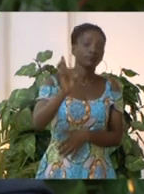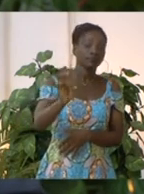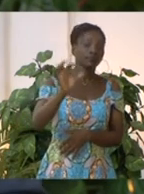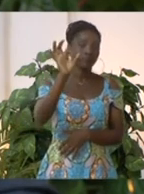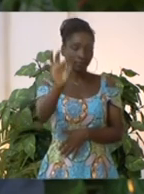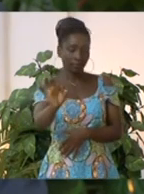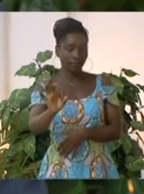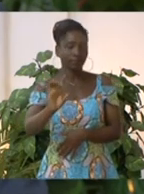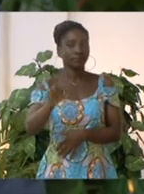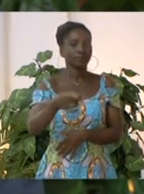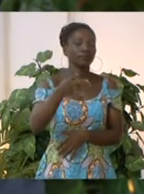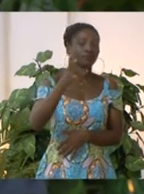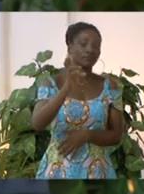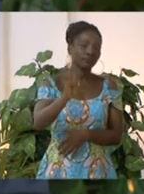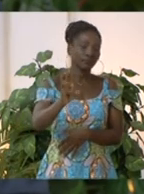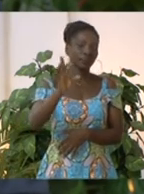79,67%.